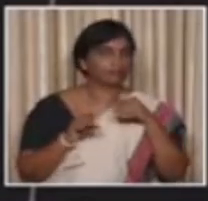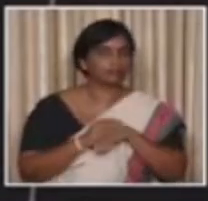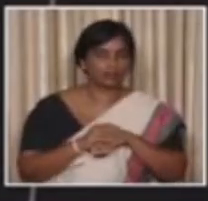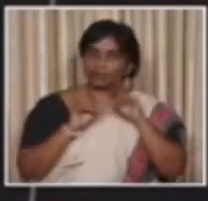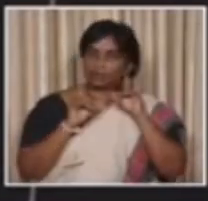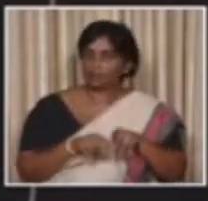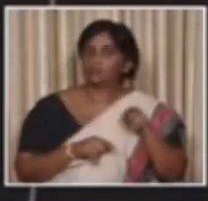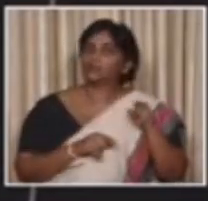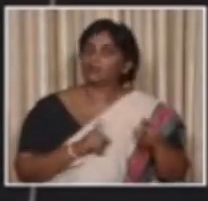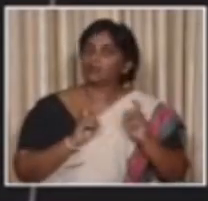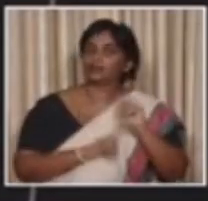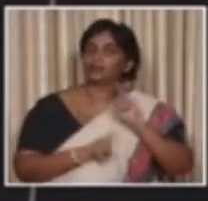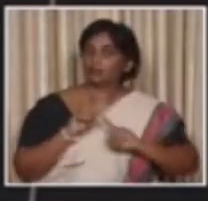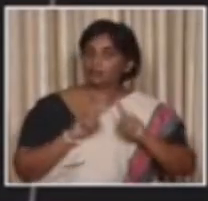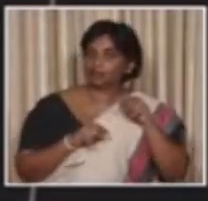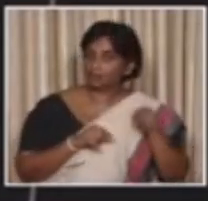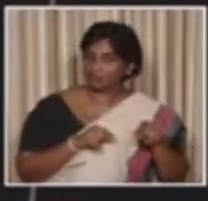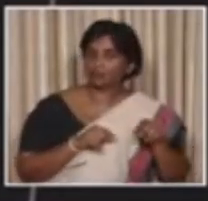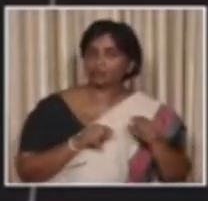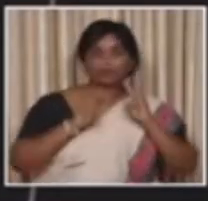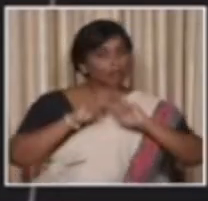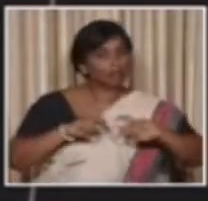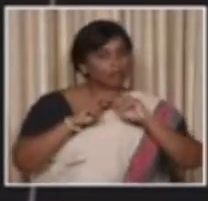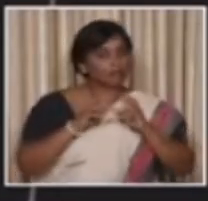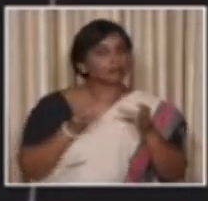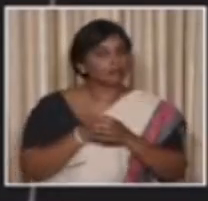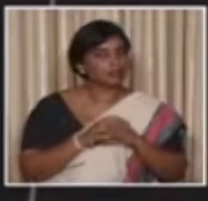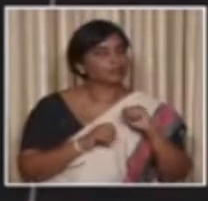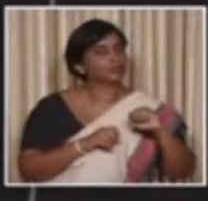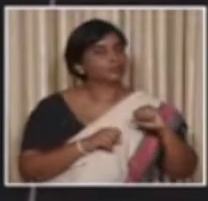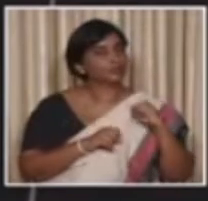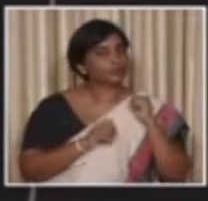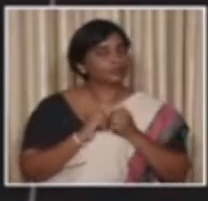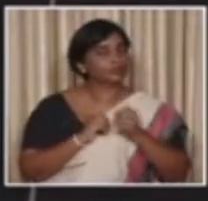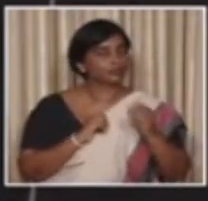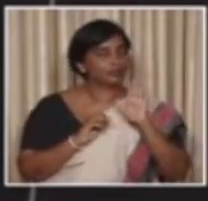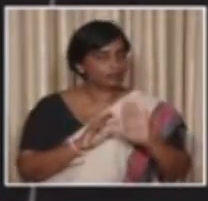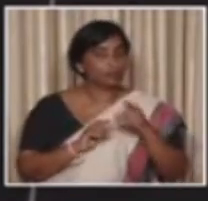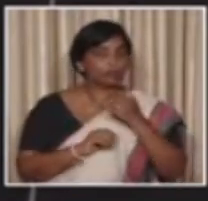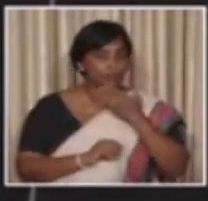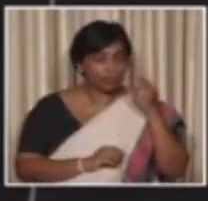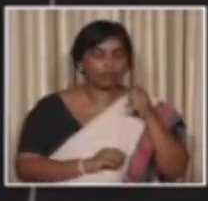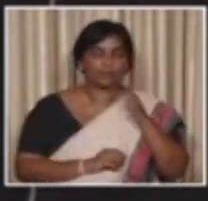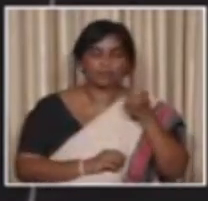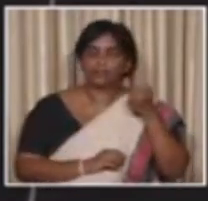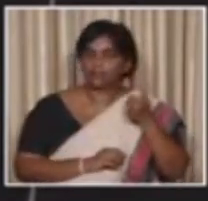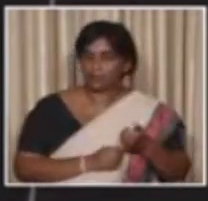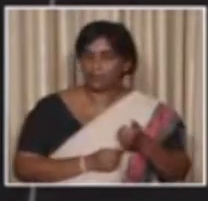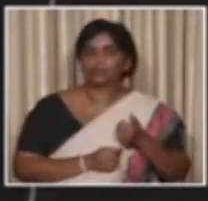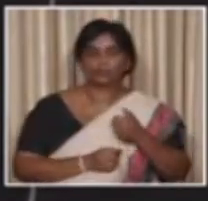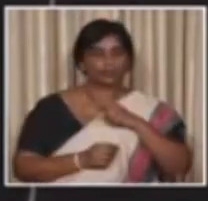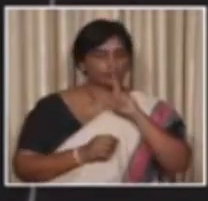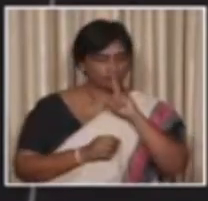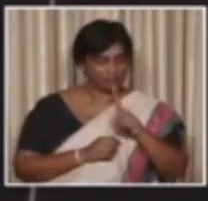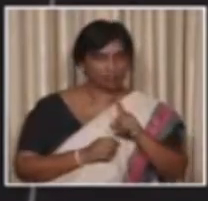ඉතින් ඒ නිසා මේ පාර්ලිමේන්තුවේ මේ පර්යේෂණාංශ ශක්තිමත් කරගෙන කටයුතු කරන්න පුළුවන් නම් ඉතා වැදගත් කියනකත්